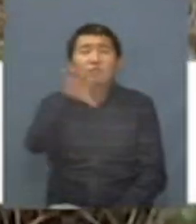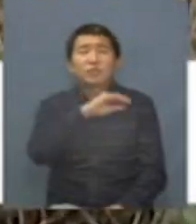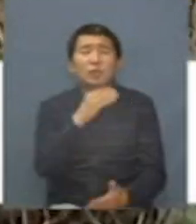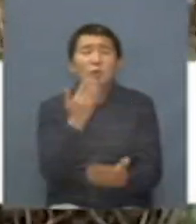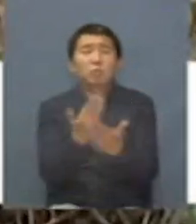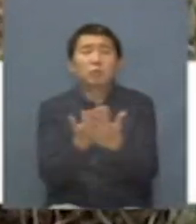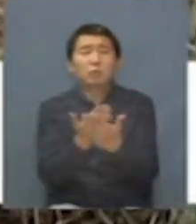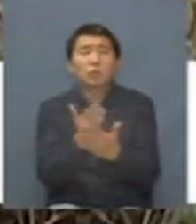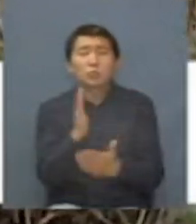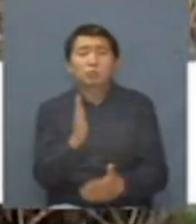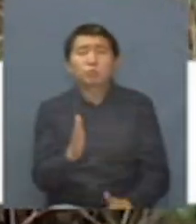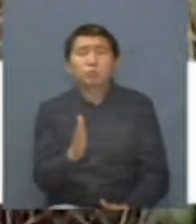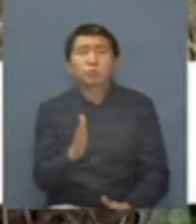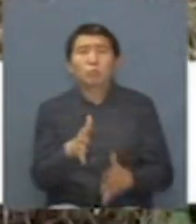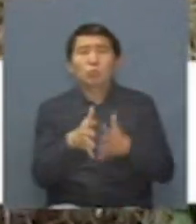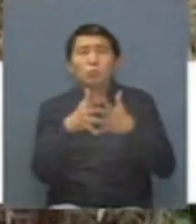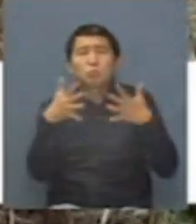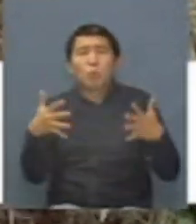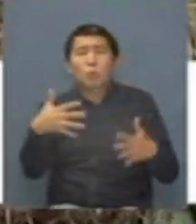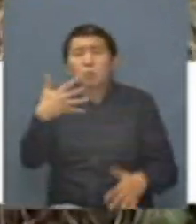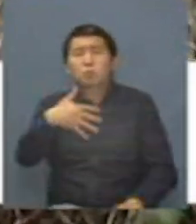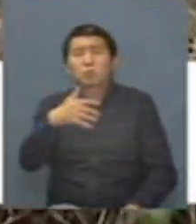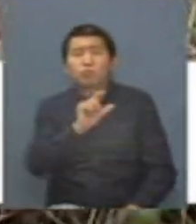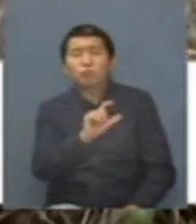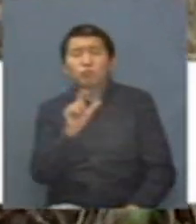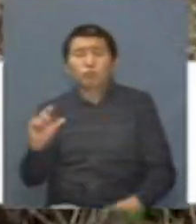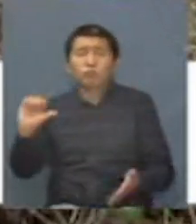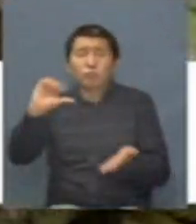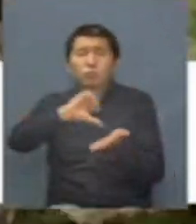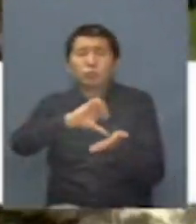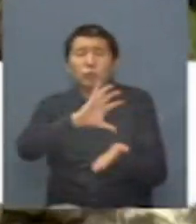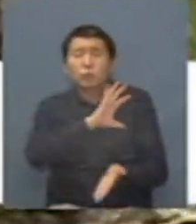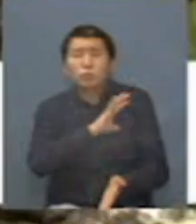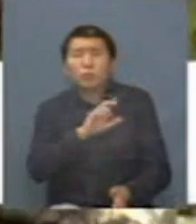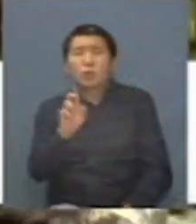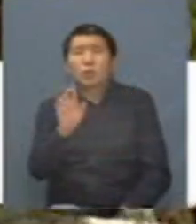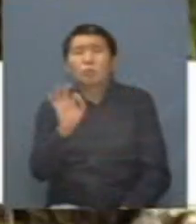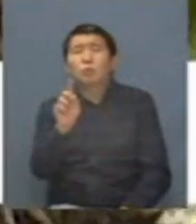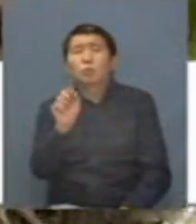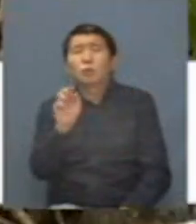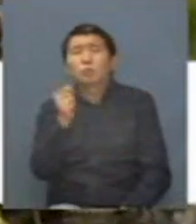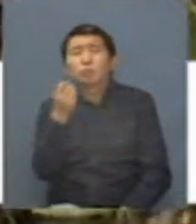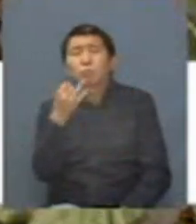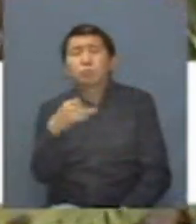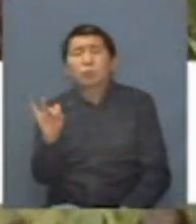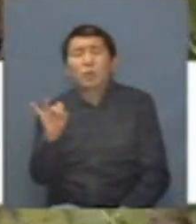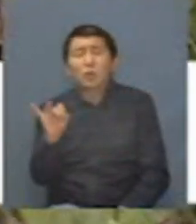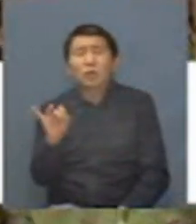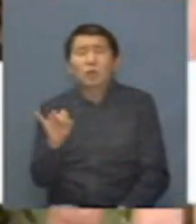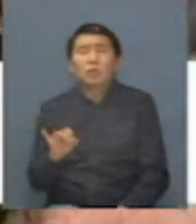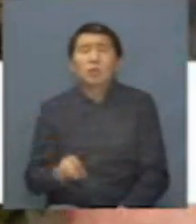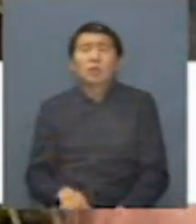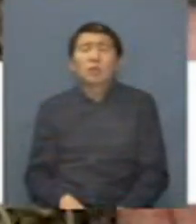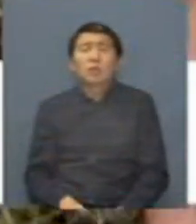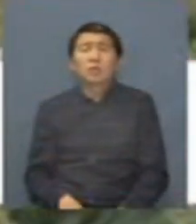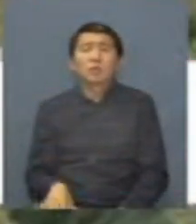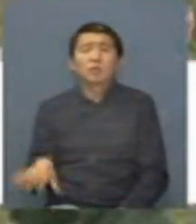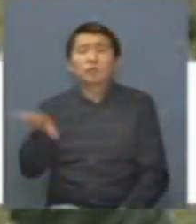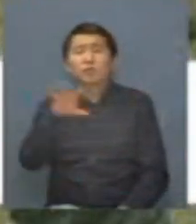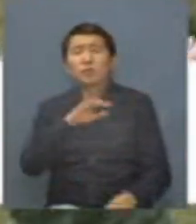шараға 50-ден астам адам қатысты. Онда Бозанбай ауылдық округінің тұрғындары мен Жәнібек бабаның ұрпақтары бір кісідей